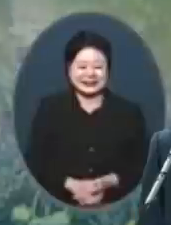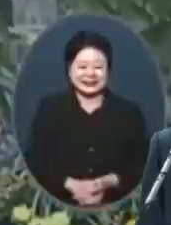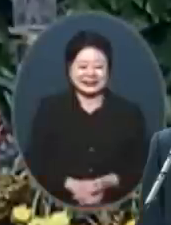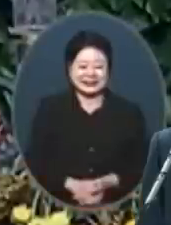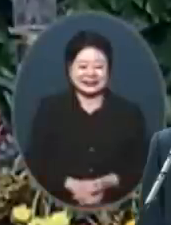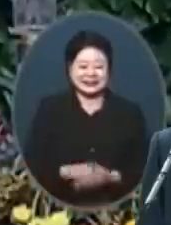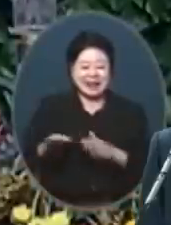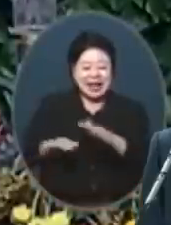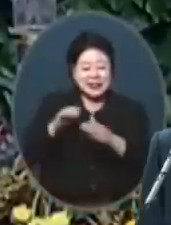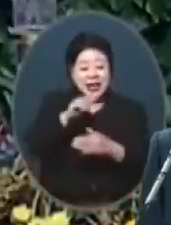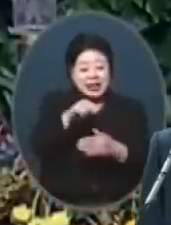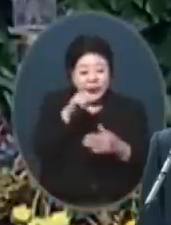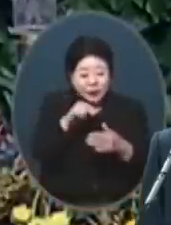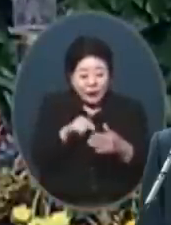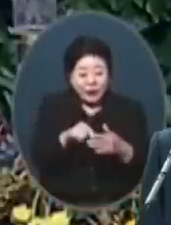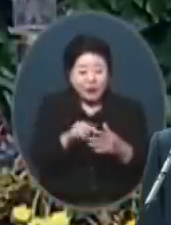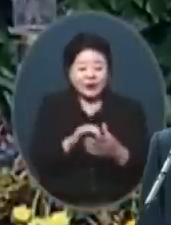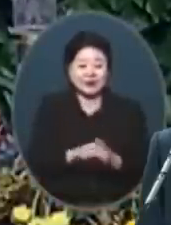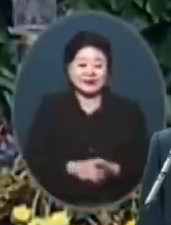가정에도